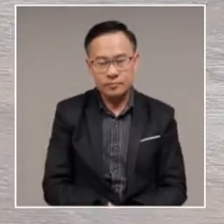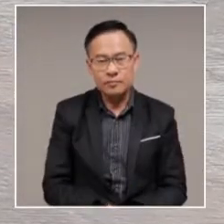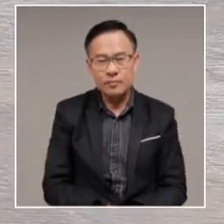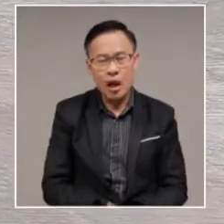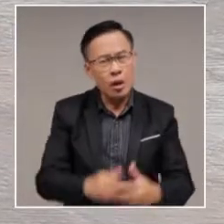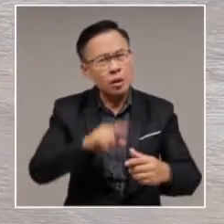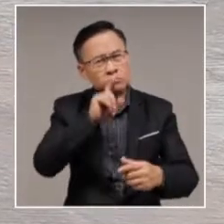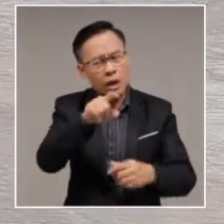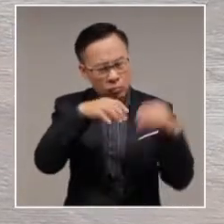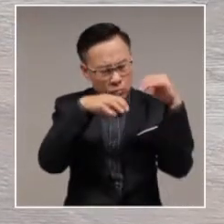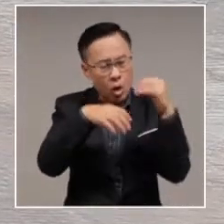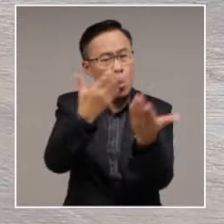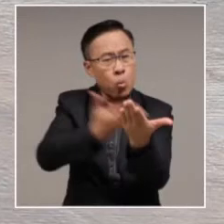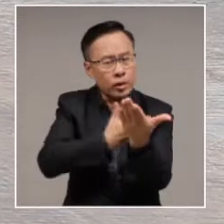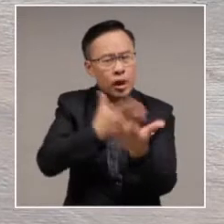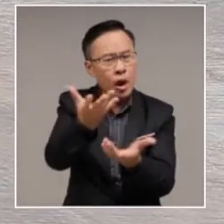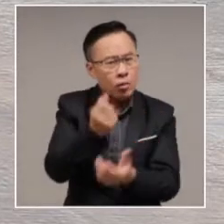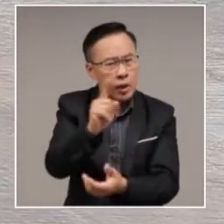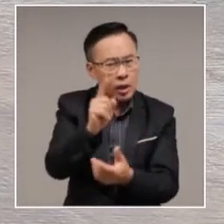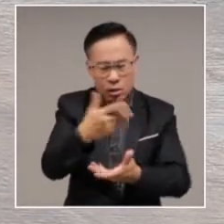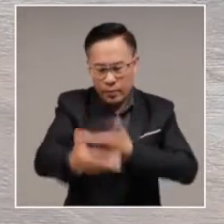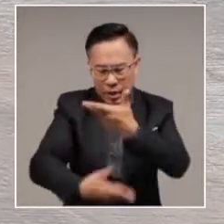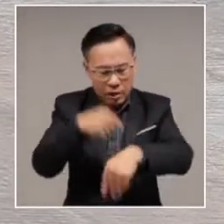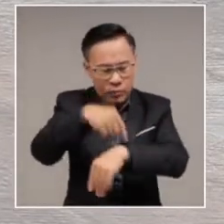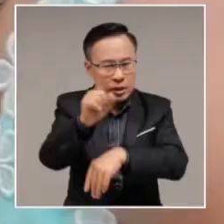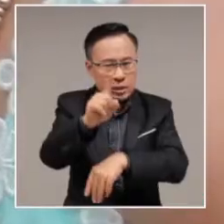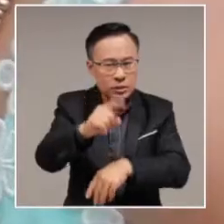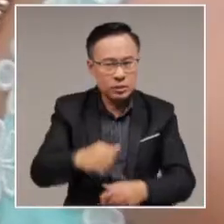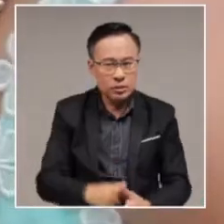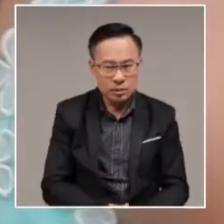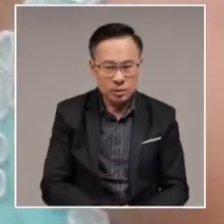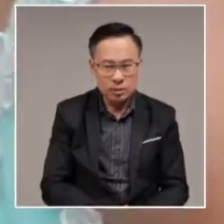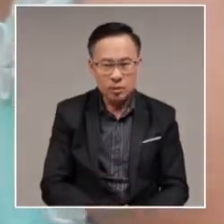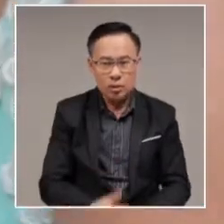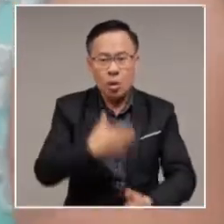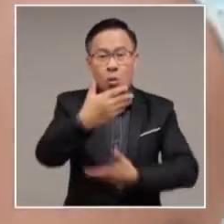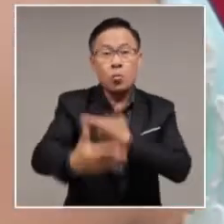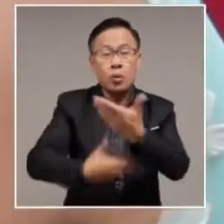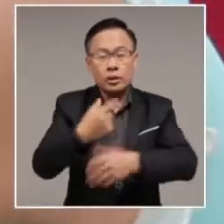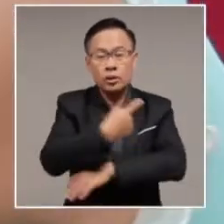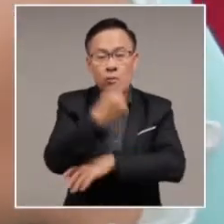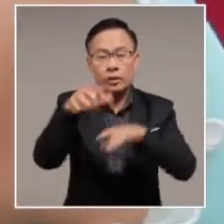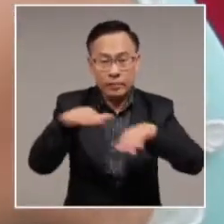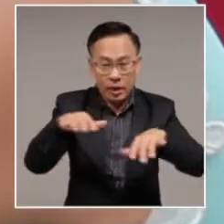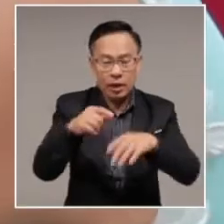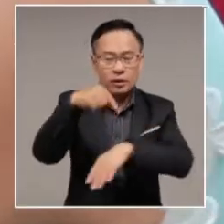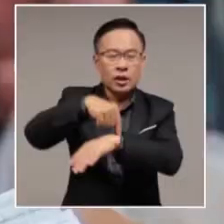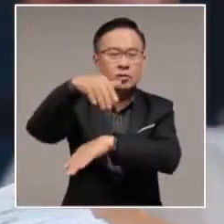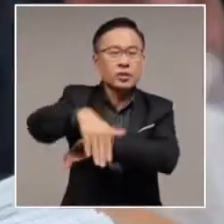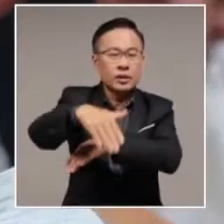างหวยนี่คือเราจะออกไปช่วงเวลากี่โมง ถ้าเป็นวันธรรมดาก็ออกตลาดเ